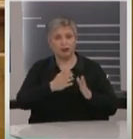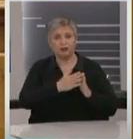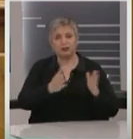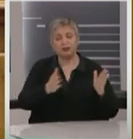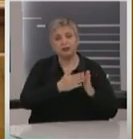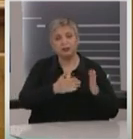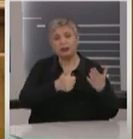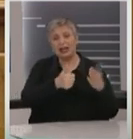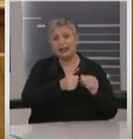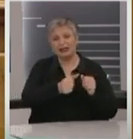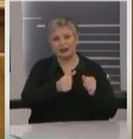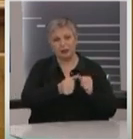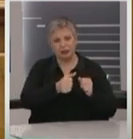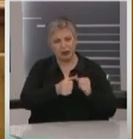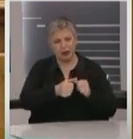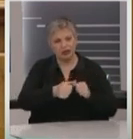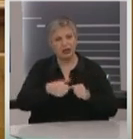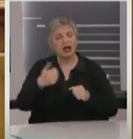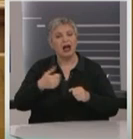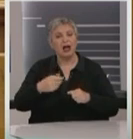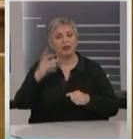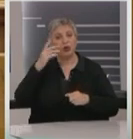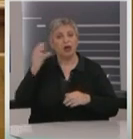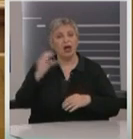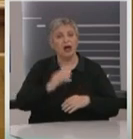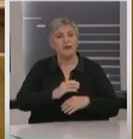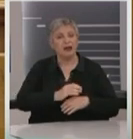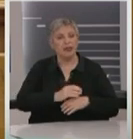άμεσες ξένες επενδύσεις το 2016 συνολικά αυξήθηκαν